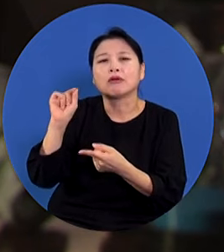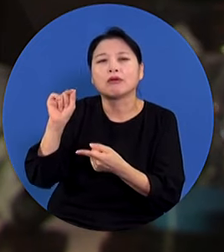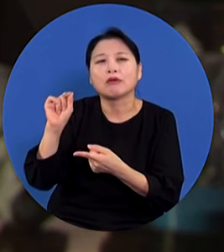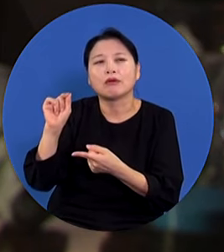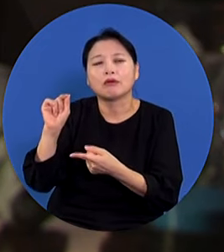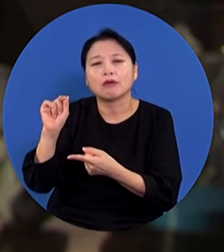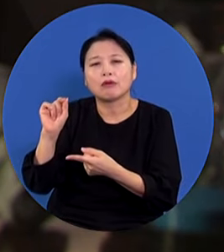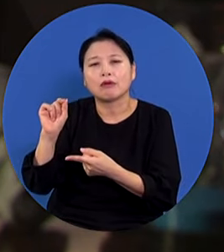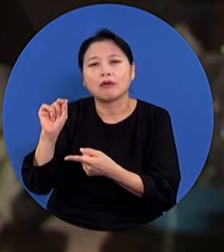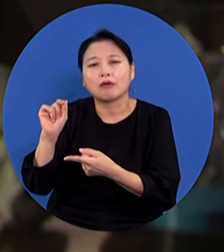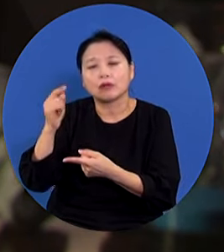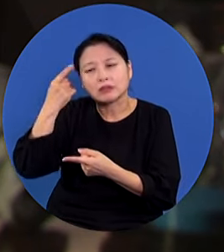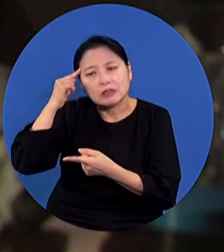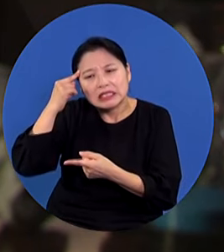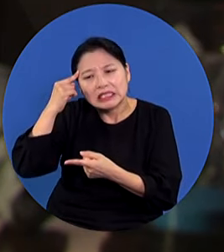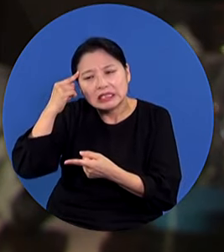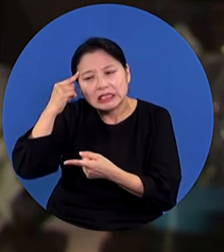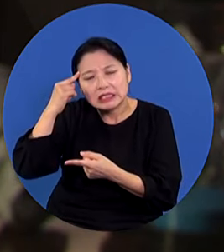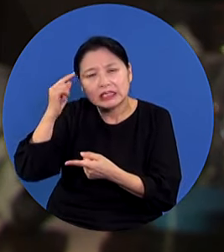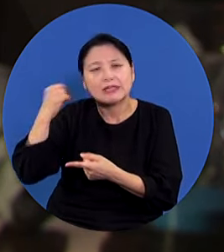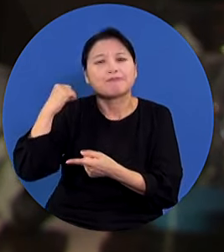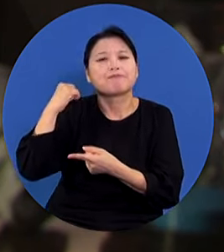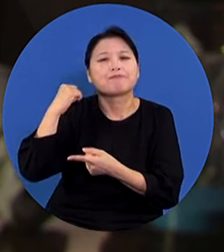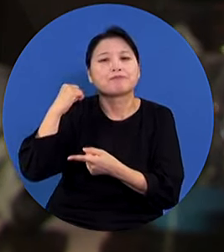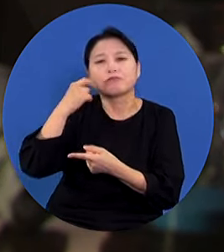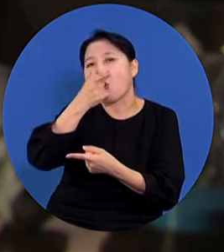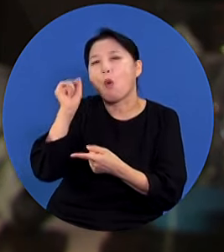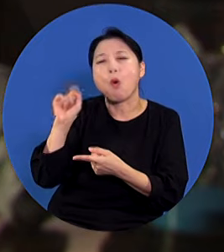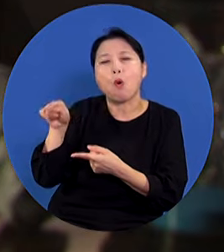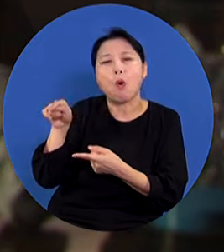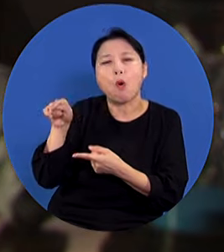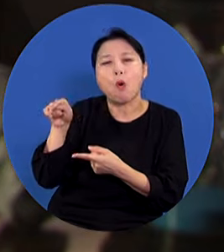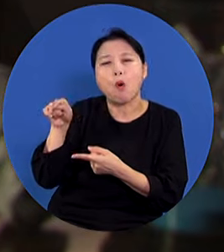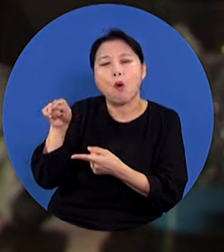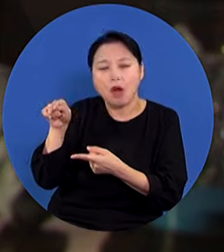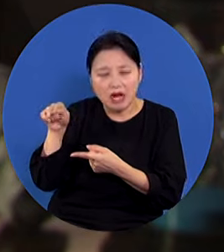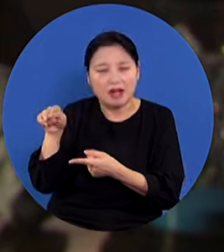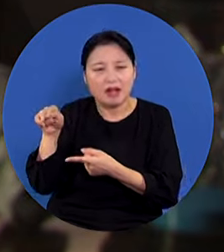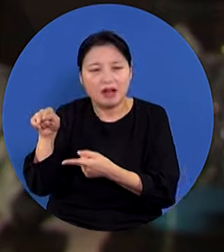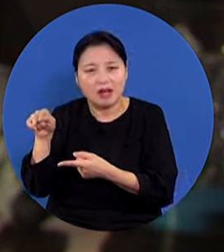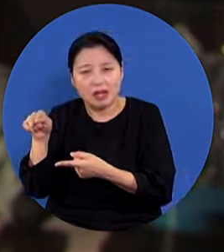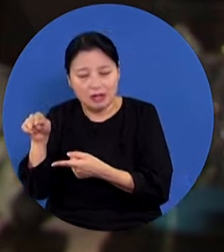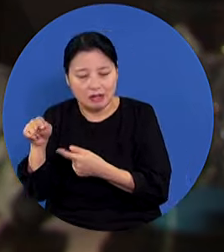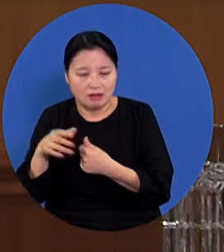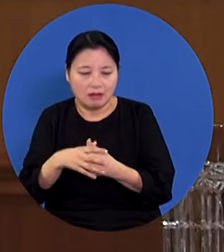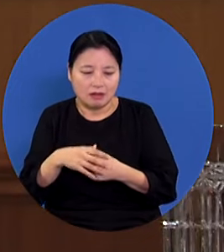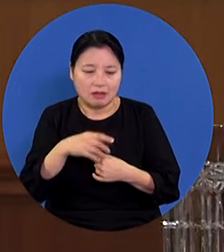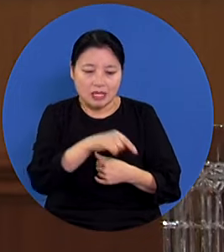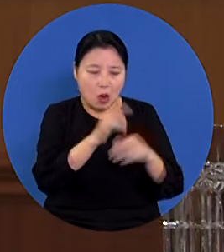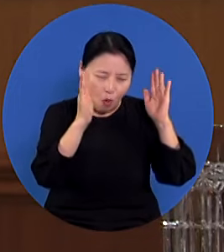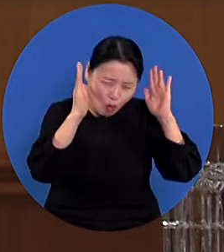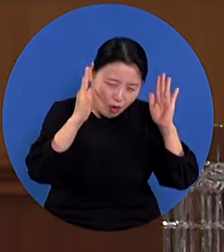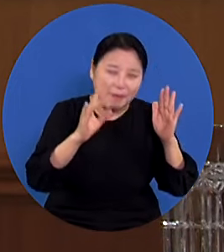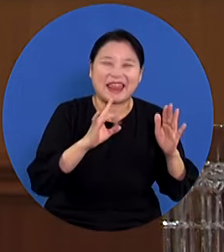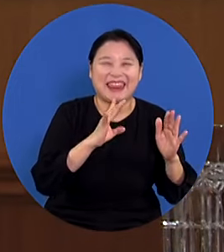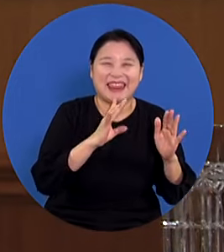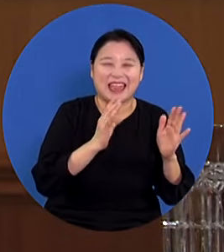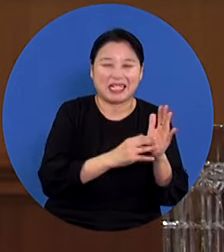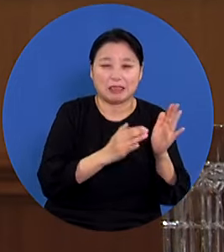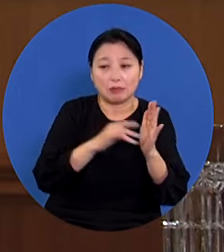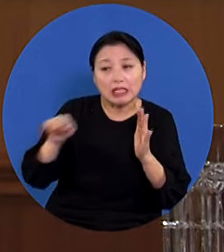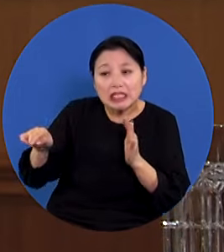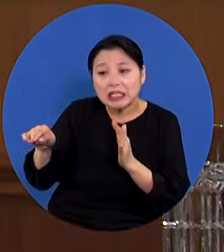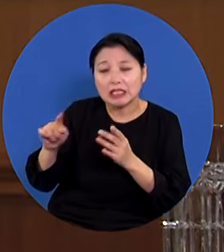역량이라고 표현을 저는 보통 하는데 그런 쪽에서 이렇게 많은 그런 역량을 기르는 데는 시간 투자를 많이 하지